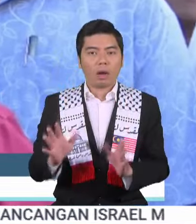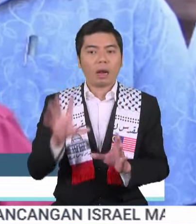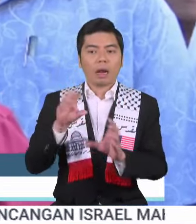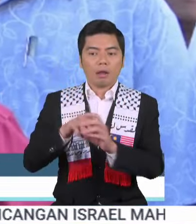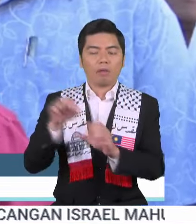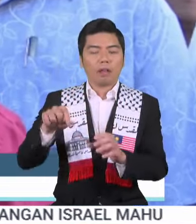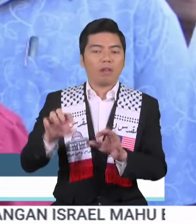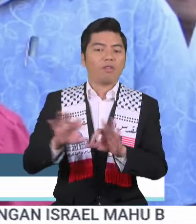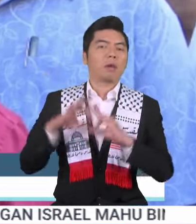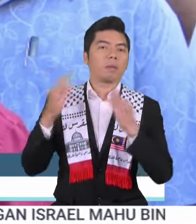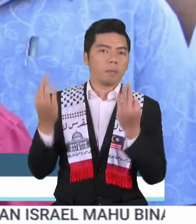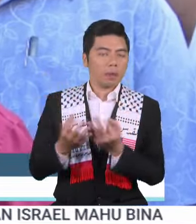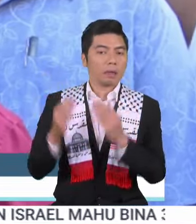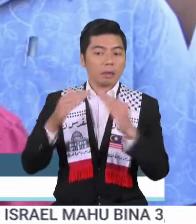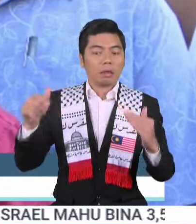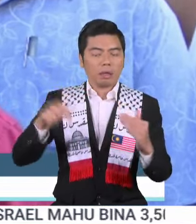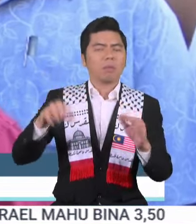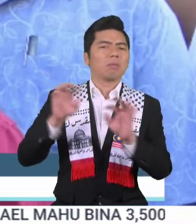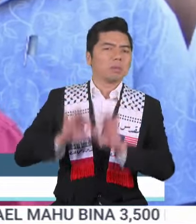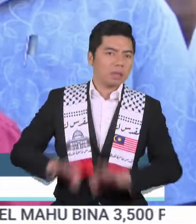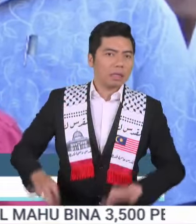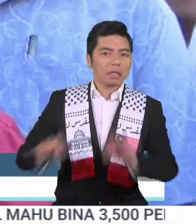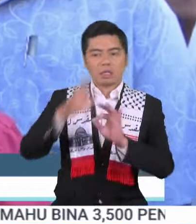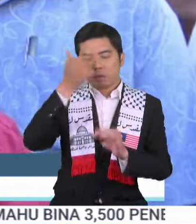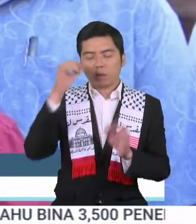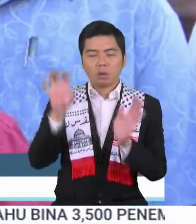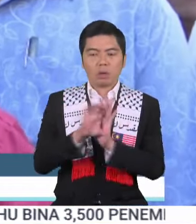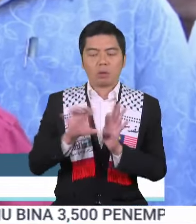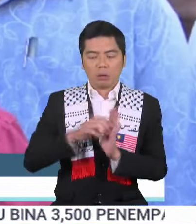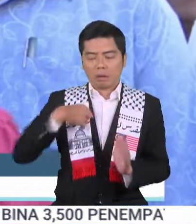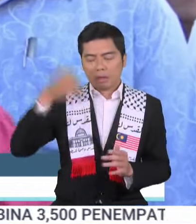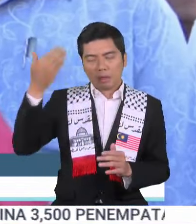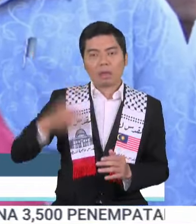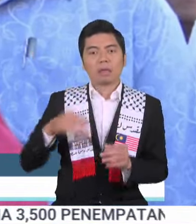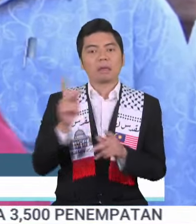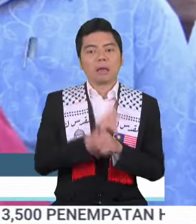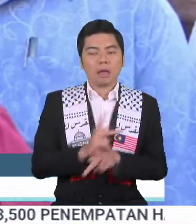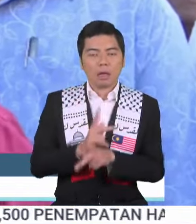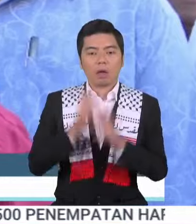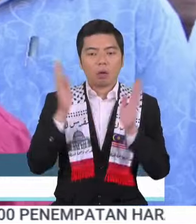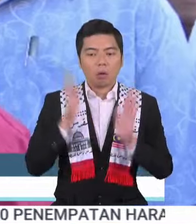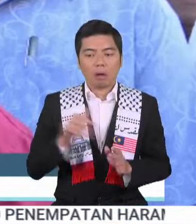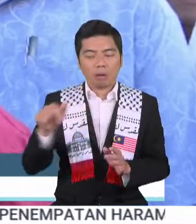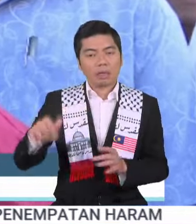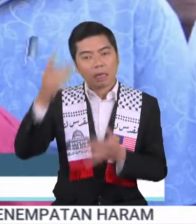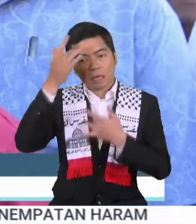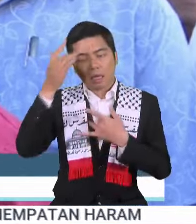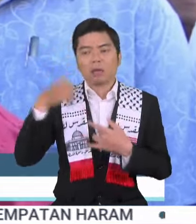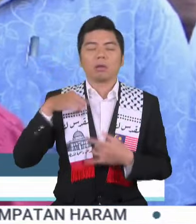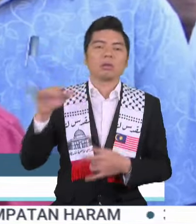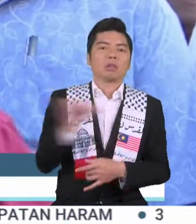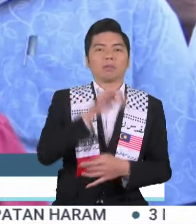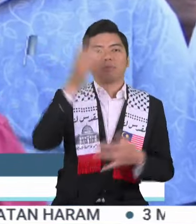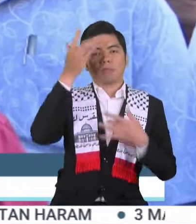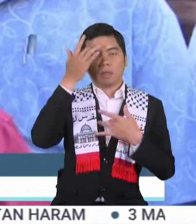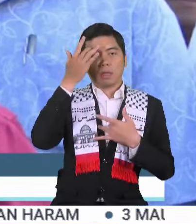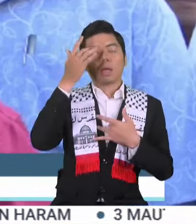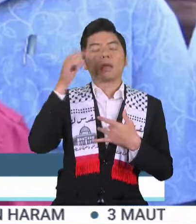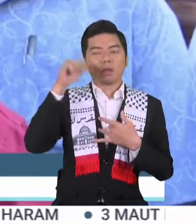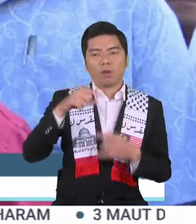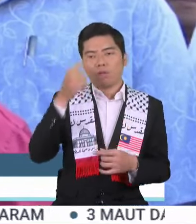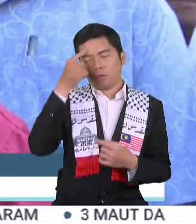rumah itu sendiri jadi ini pun penting kadang-kadang yang menjaga pesakit itu pun kadang-kadang sakit juga jadi ini yang harus kita kita berikan